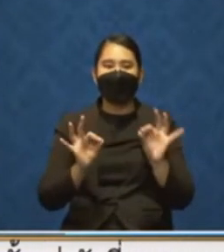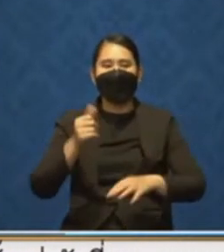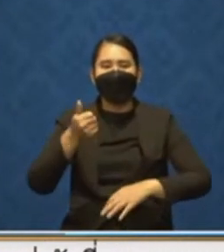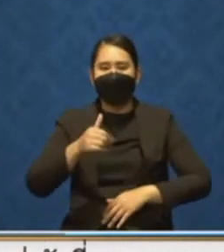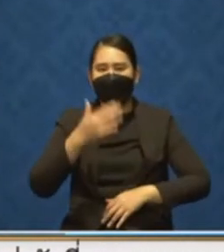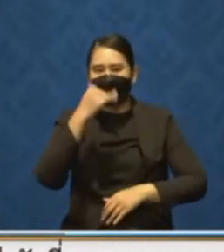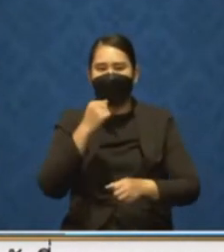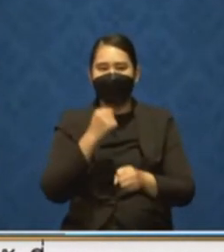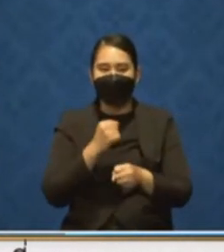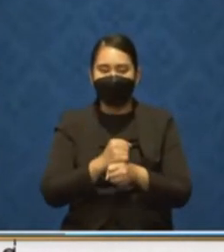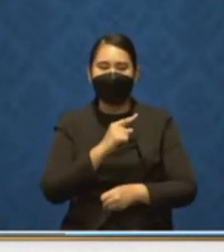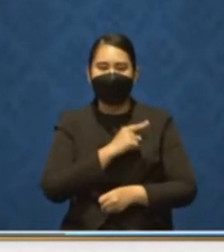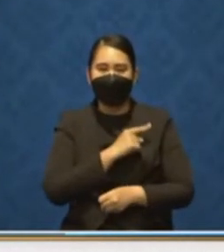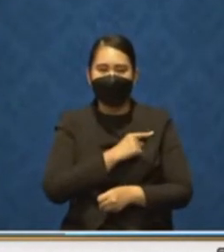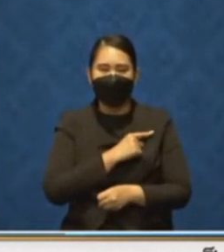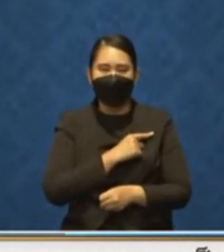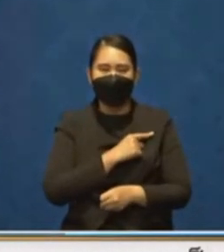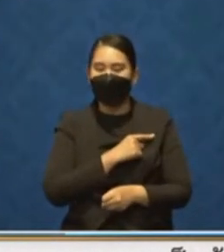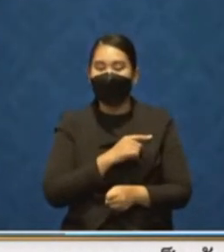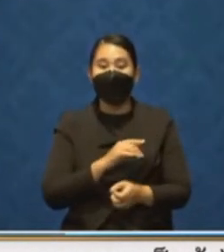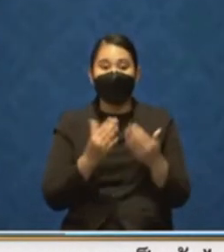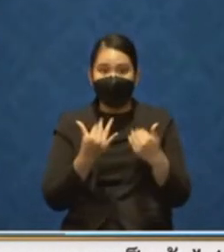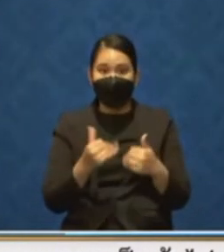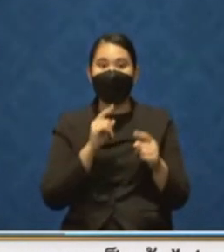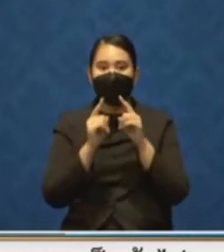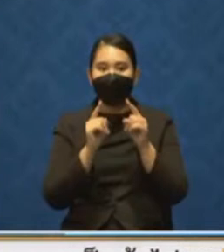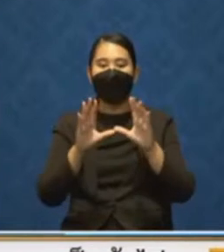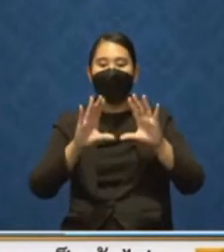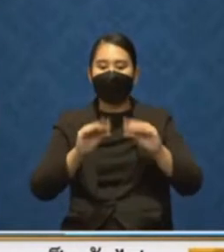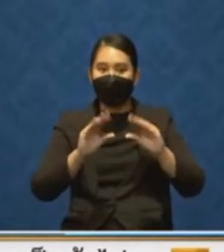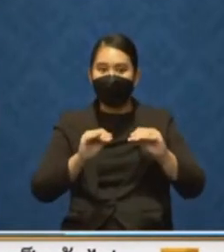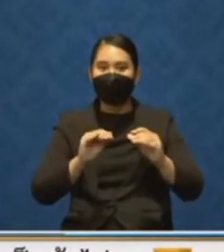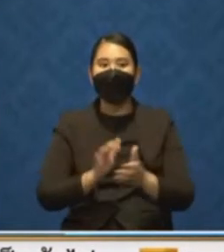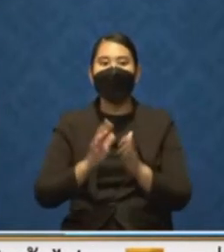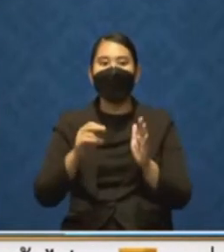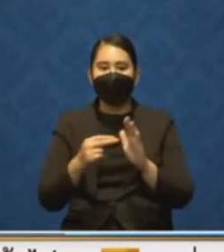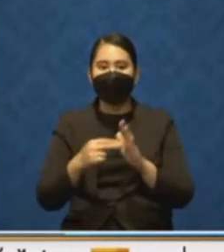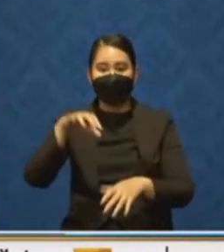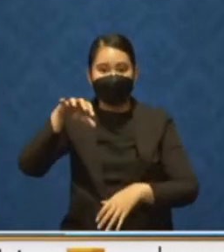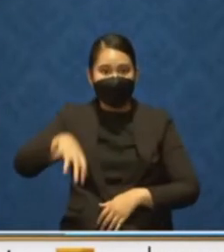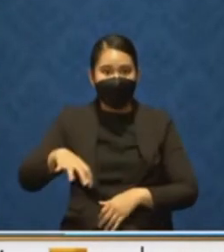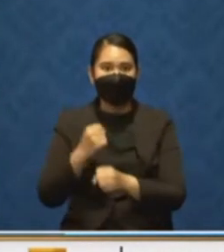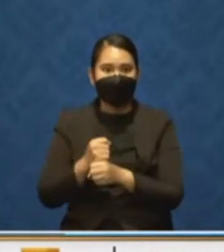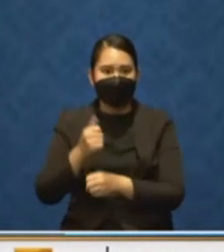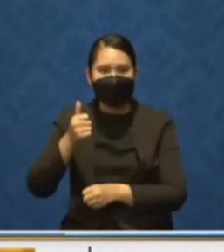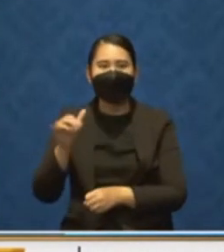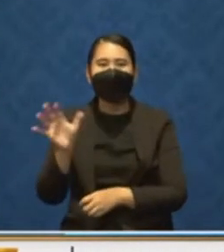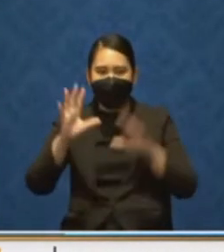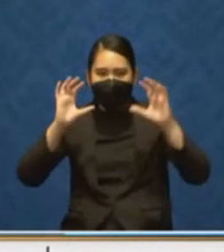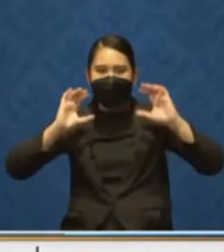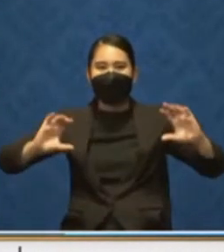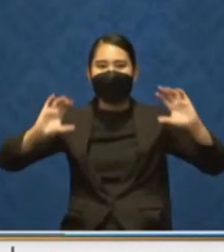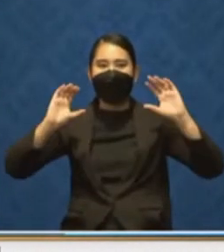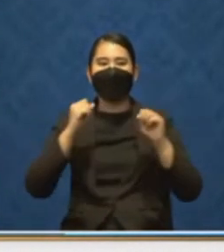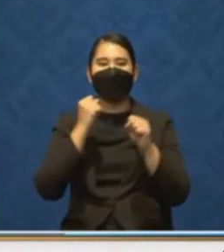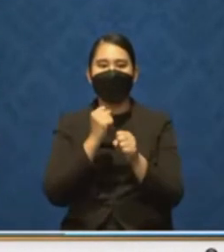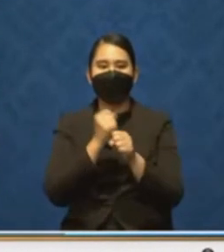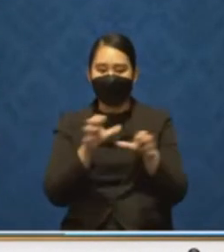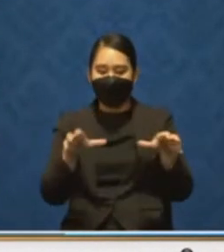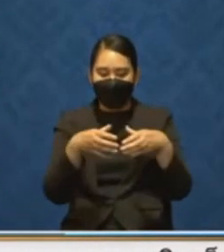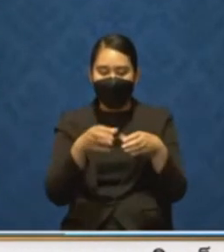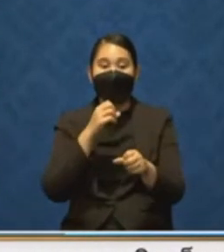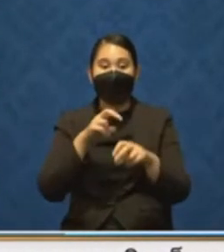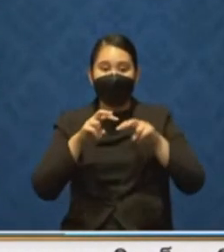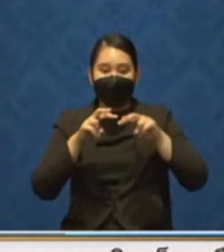หลายหน่วยงานใช้ร่วมกันมันก็ลองมาทำให้นากันมาคุยร่วมกันไม่ได้อยู่ได้ 1ทำได้หรอกครับมันต้องไปรัฐบาลเนี่ยให้ก็ตั้งกรรมการขึ้นมา